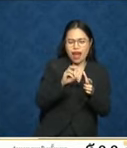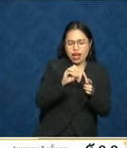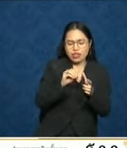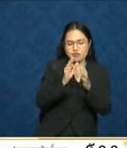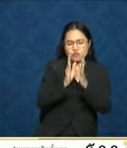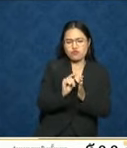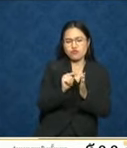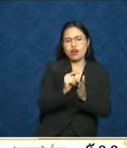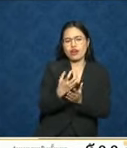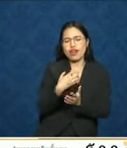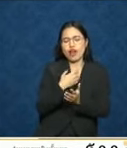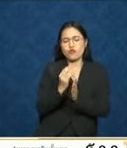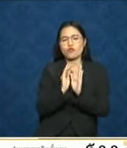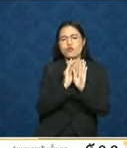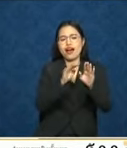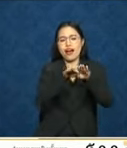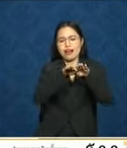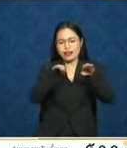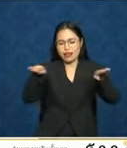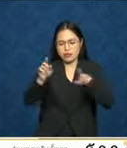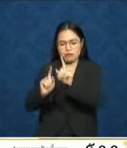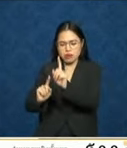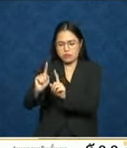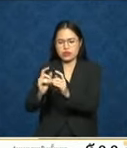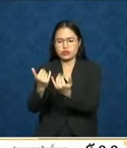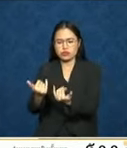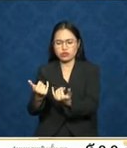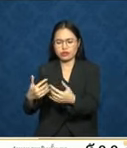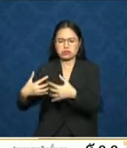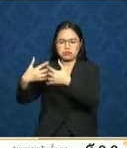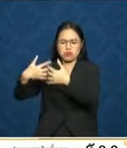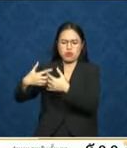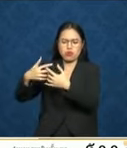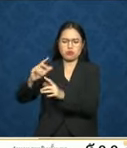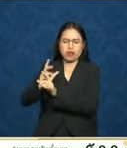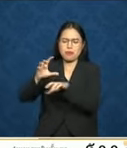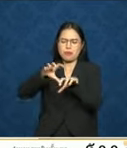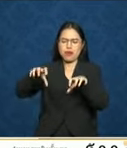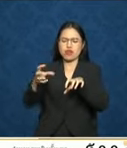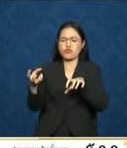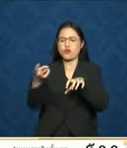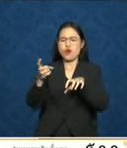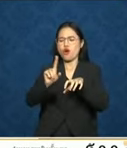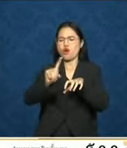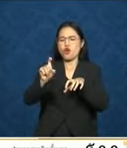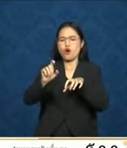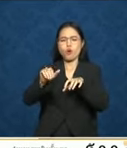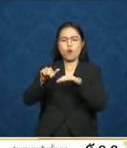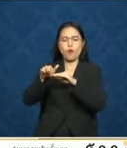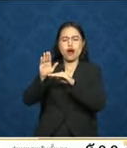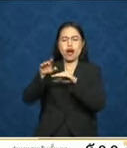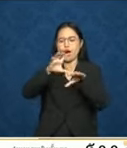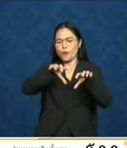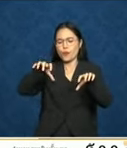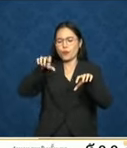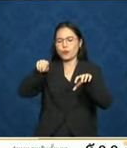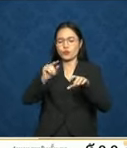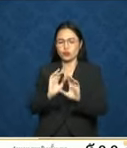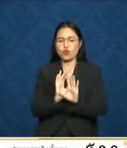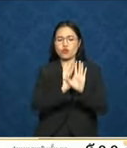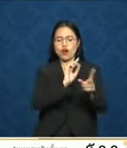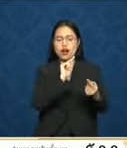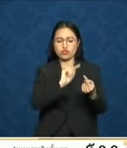อยากให้ปรับหลักเกณฑ์ตรงนี้นะครับเพราะปัจจุบันเหลือแค่ร้อยกว่าโรงแค่นั้นเองอีกเรื่องนึงนะครับที่กลุ่มสุราเขาฝากมาว่าในเรื่อง